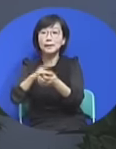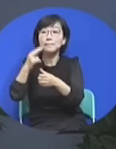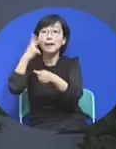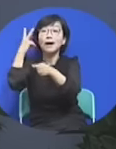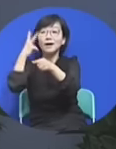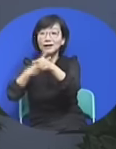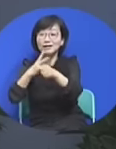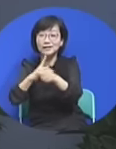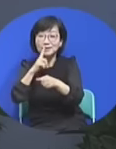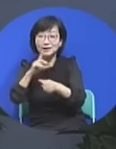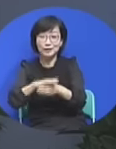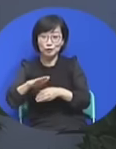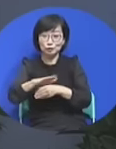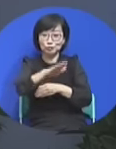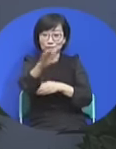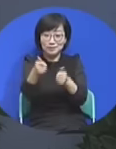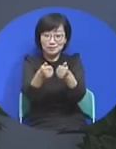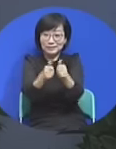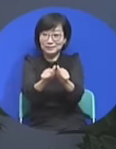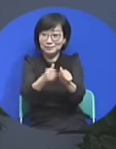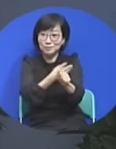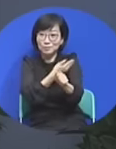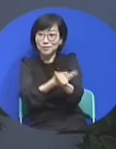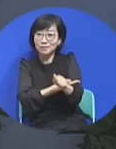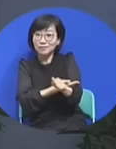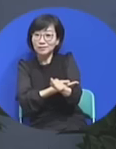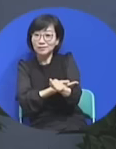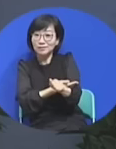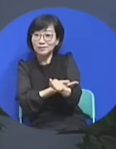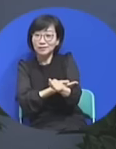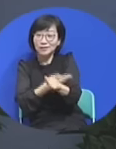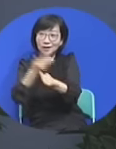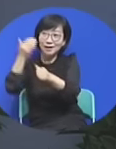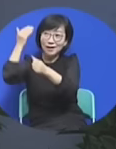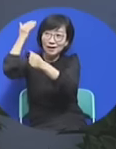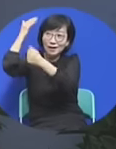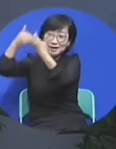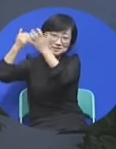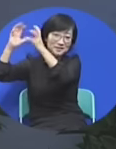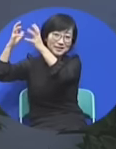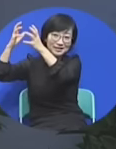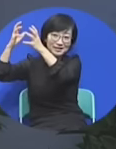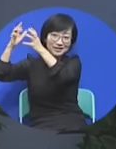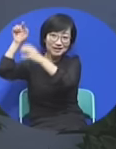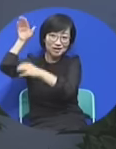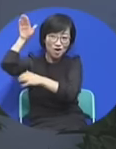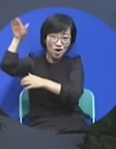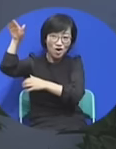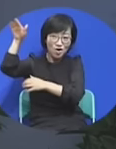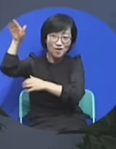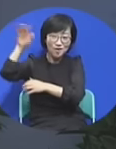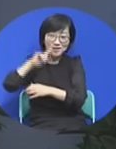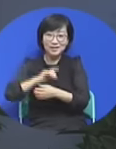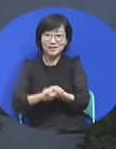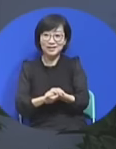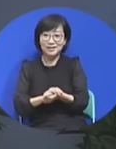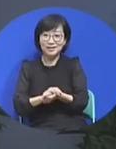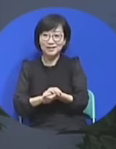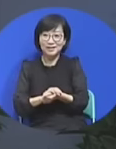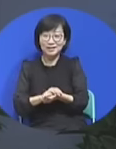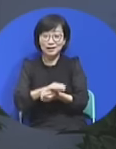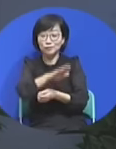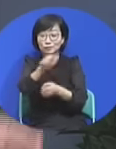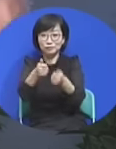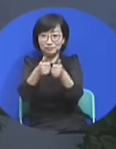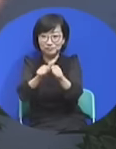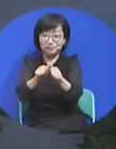우리의 시민권은 하늘에 있다. But our citizenship is in heaven. 엄청난 배경이죠. That's a